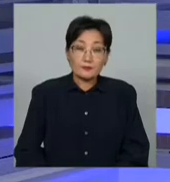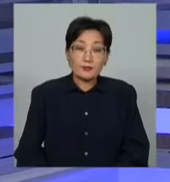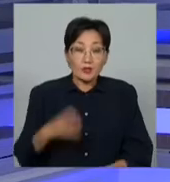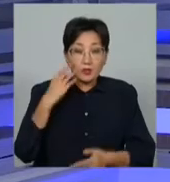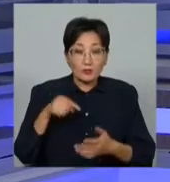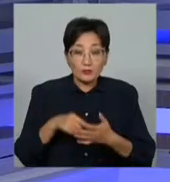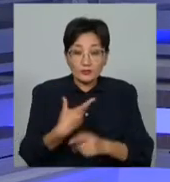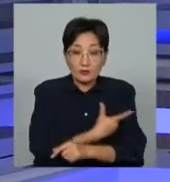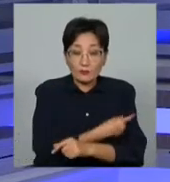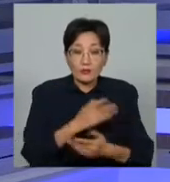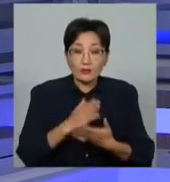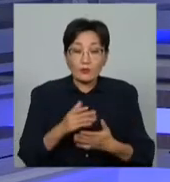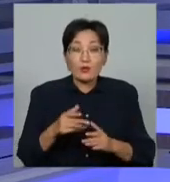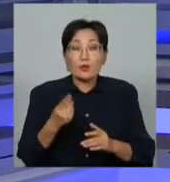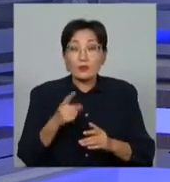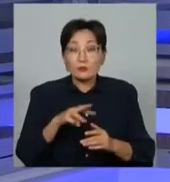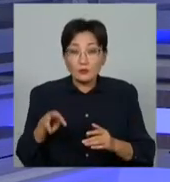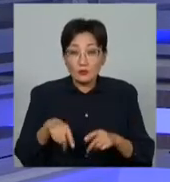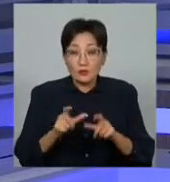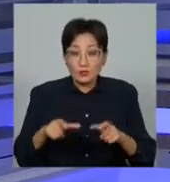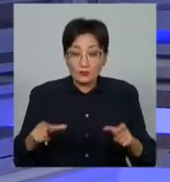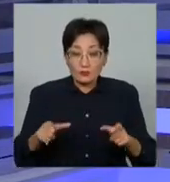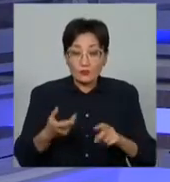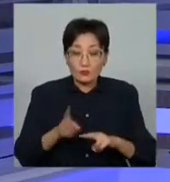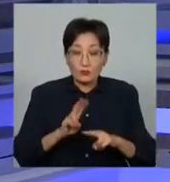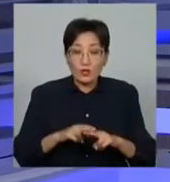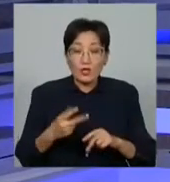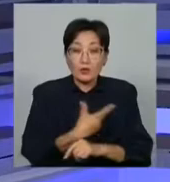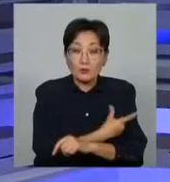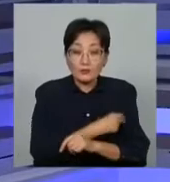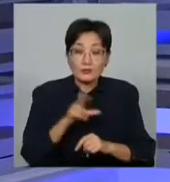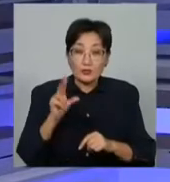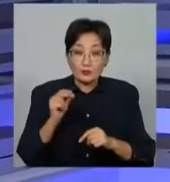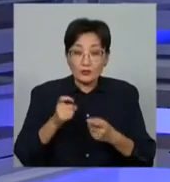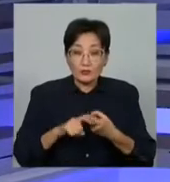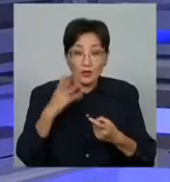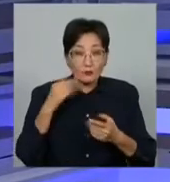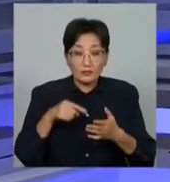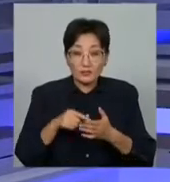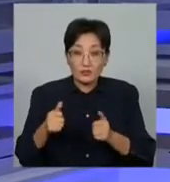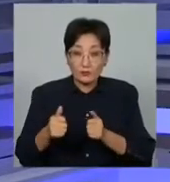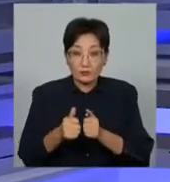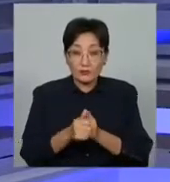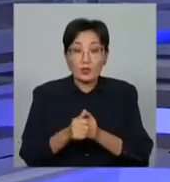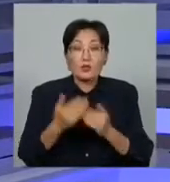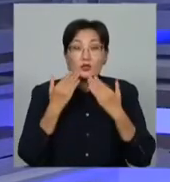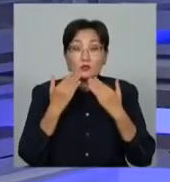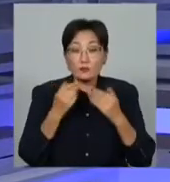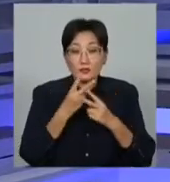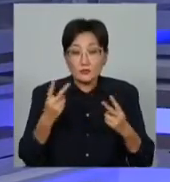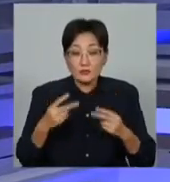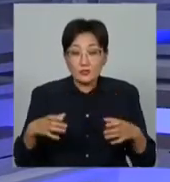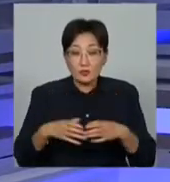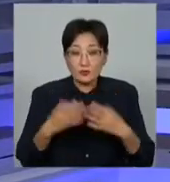Алматыда вакцина салғызғандар саны 1 миллионға жуықтады. Осылайша екпе алу көрсеткіші бойынша қала көш басында. Соған қарамастан